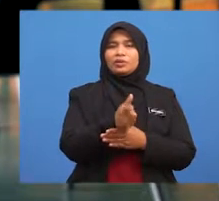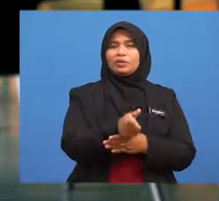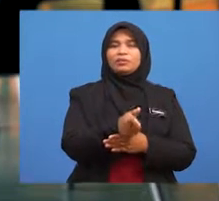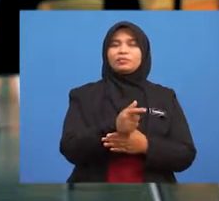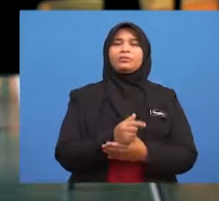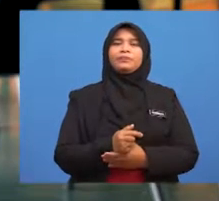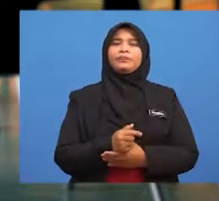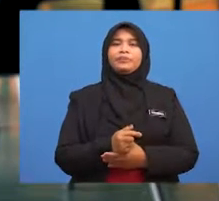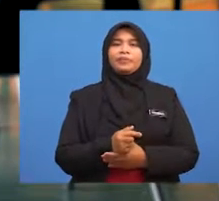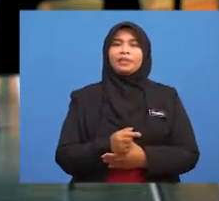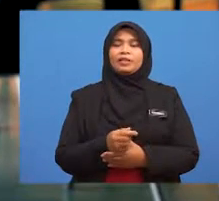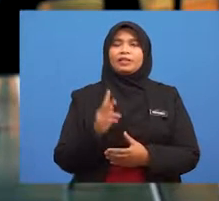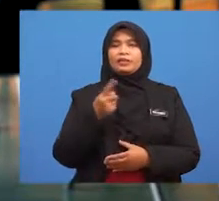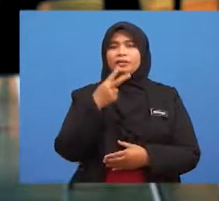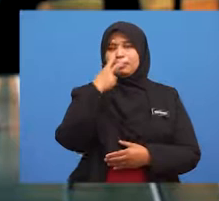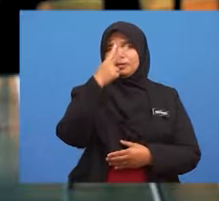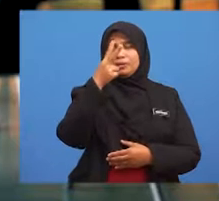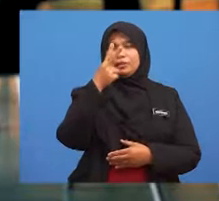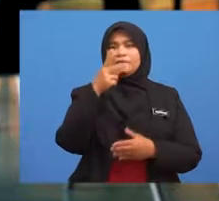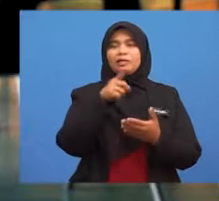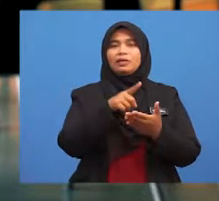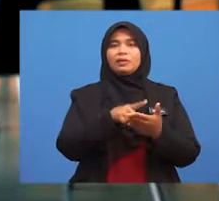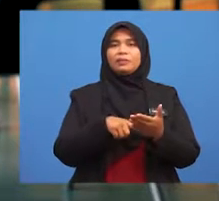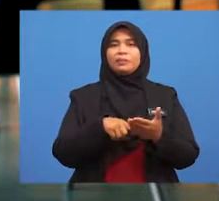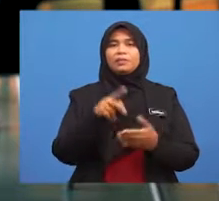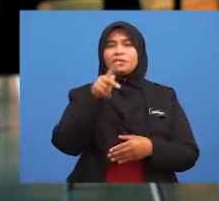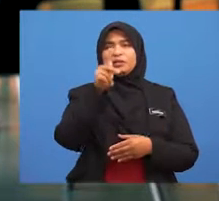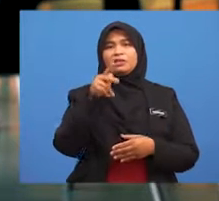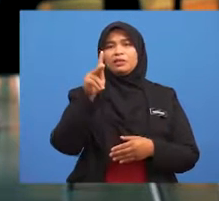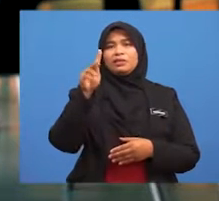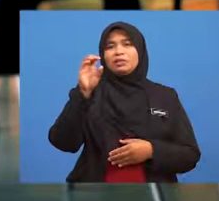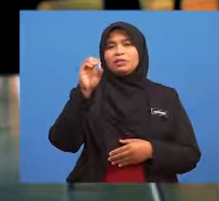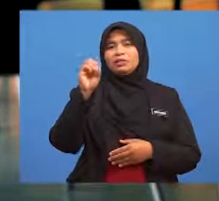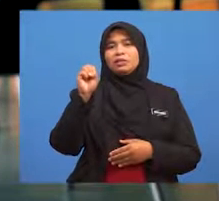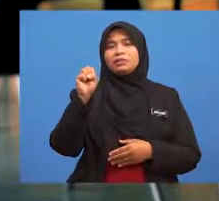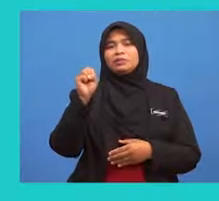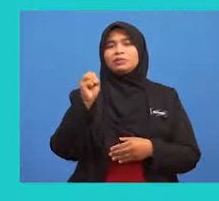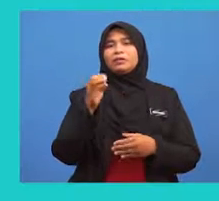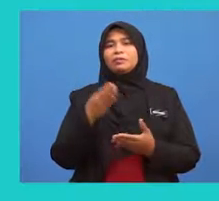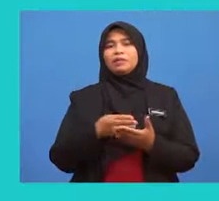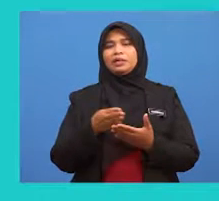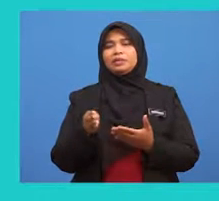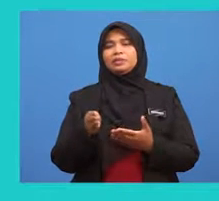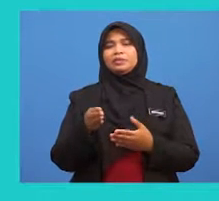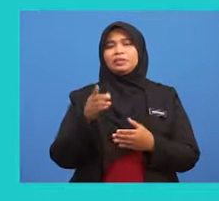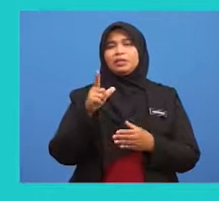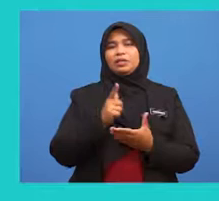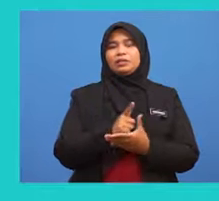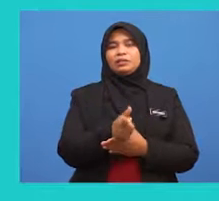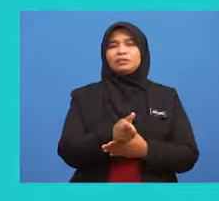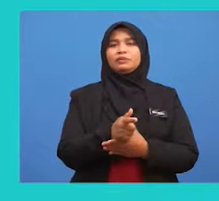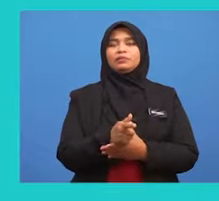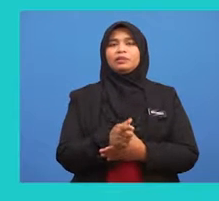murid-murid. Kita lihat pula. Apakah kos belanja langsung? Belanja